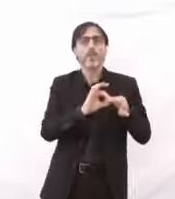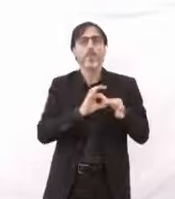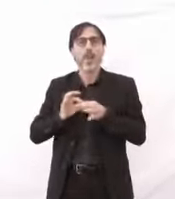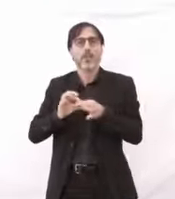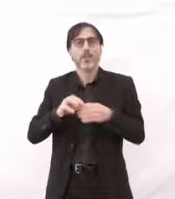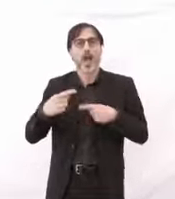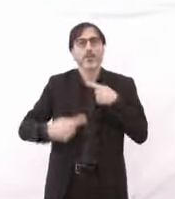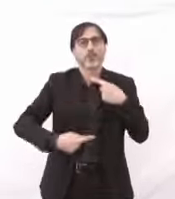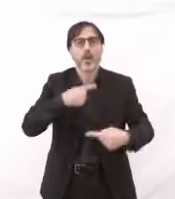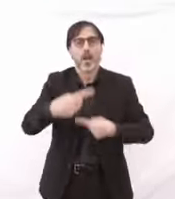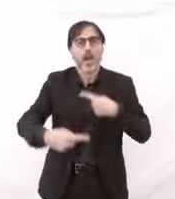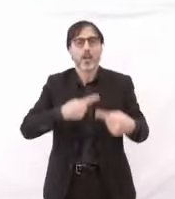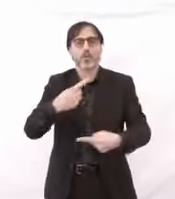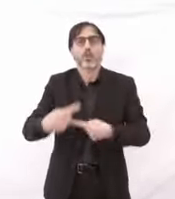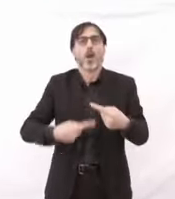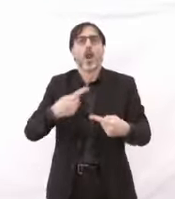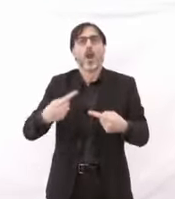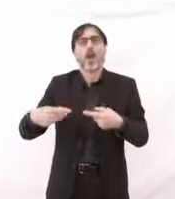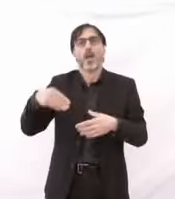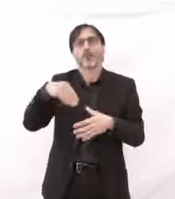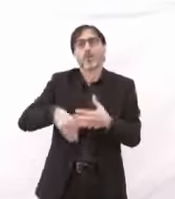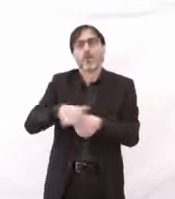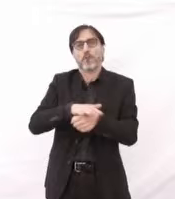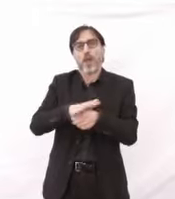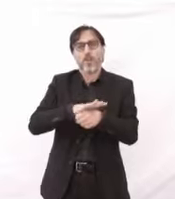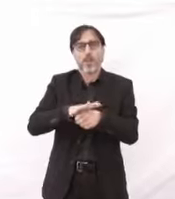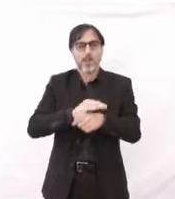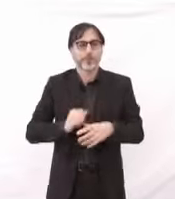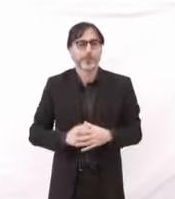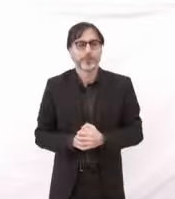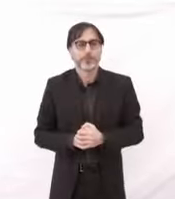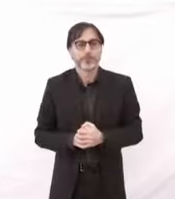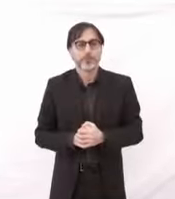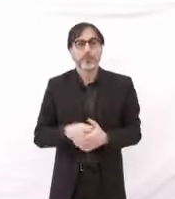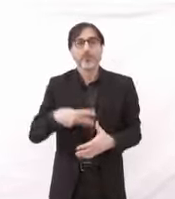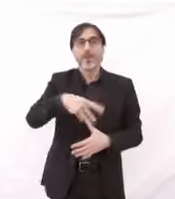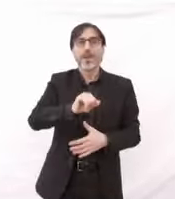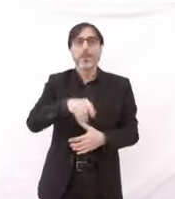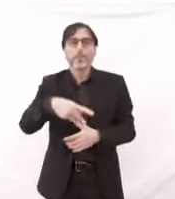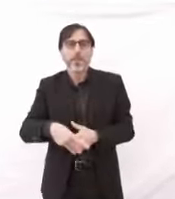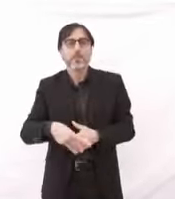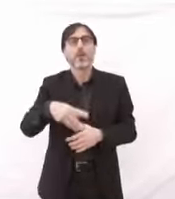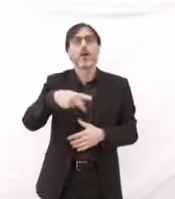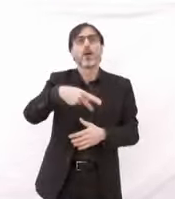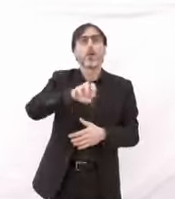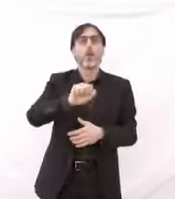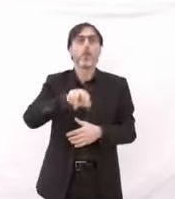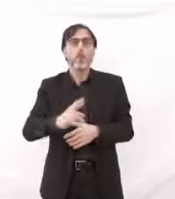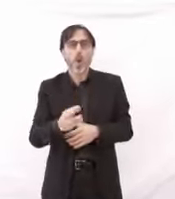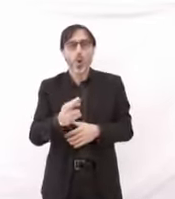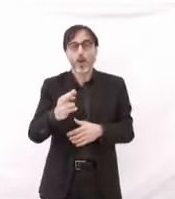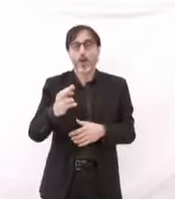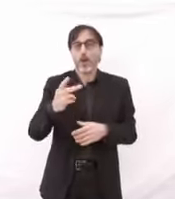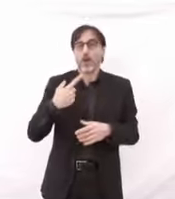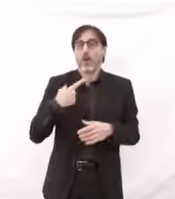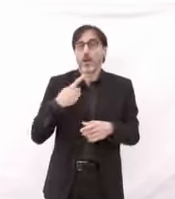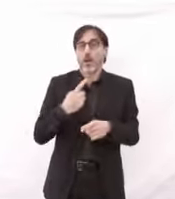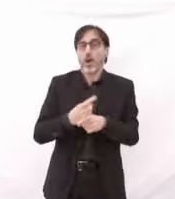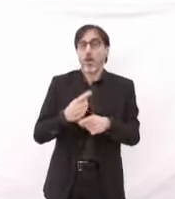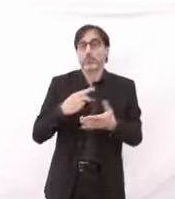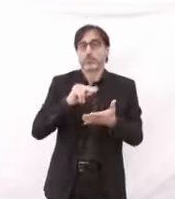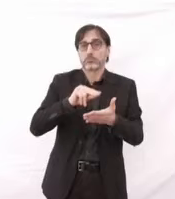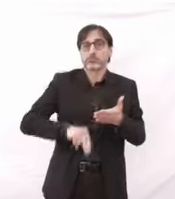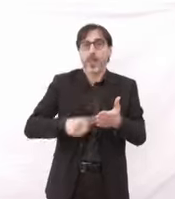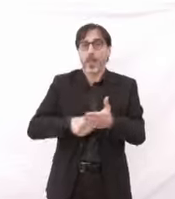intergenerazionale all'interno delle famiglie. E oltre al MIM e al MUR, che dicevo prima appunto hanno accompagnato con una nota